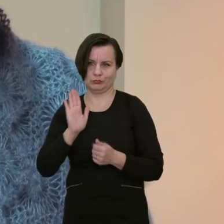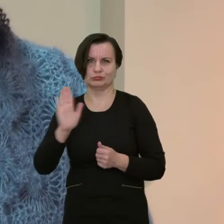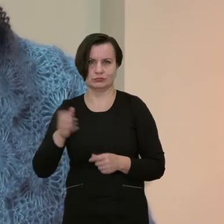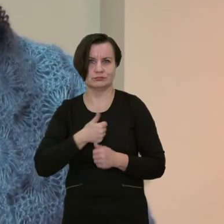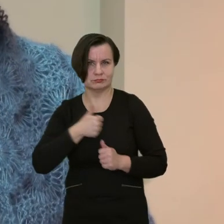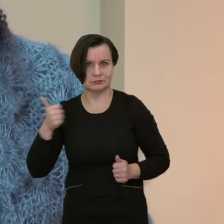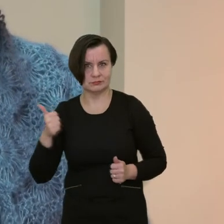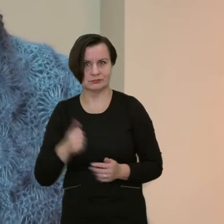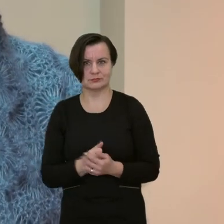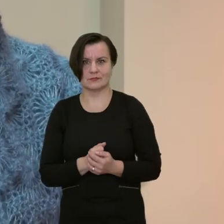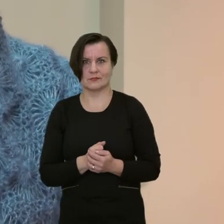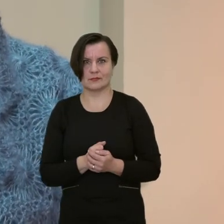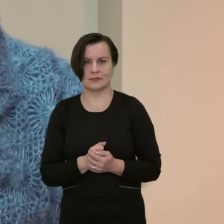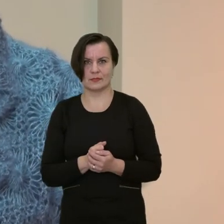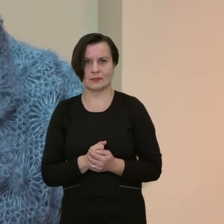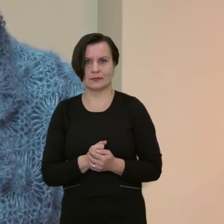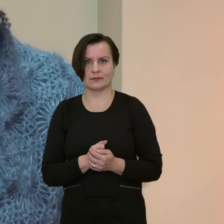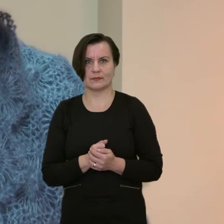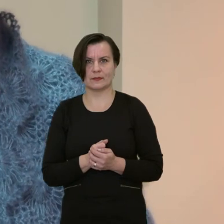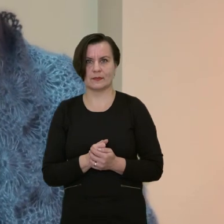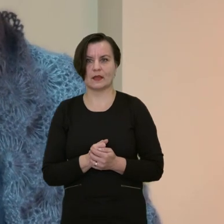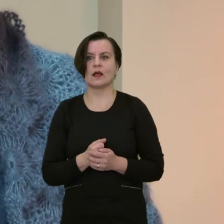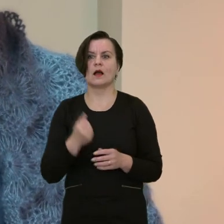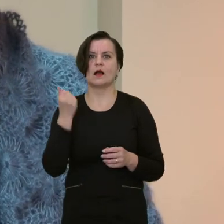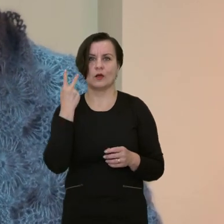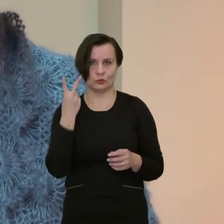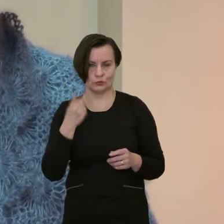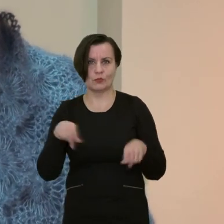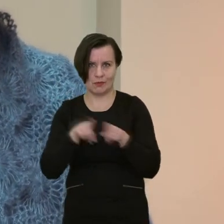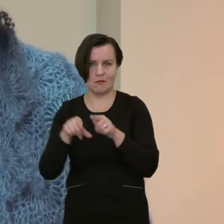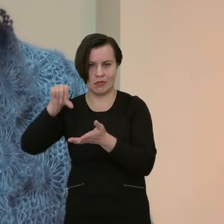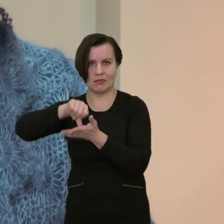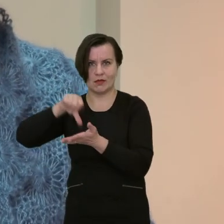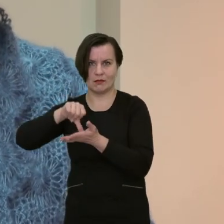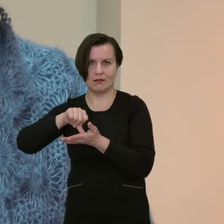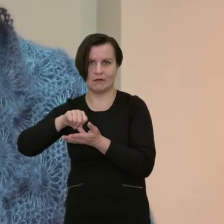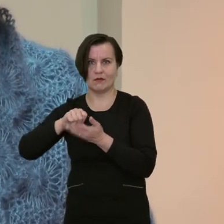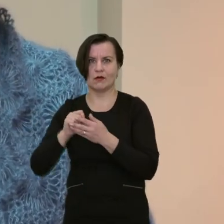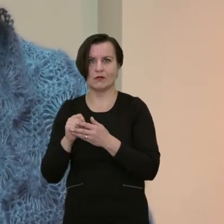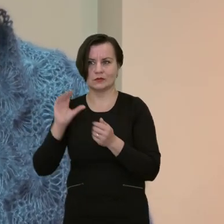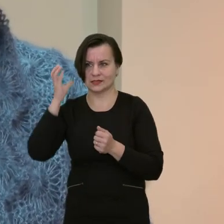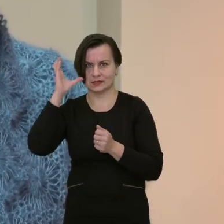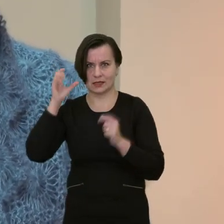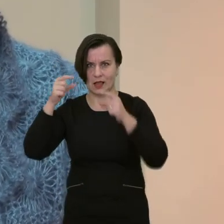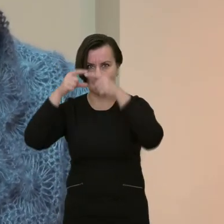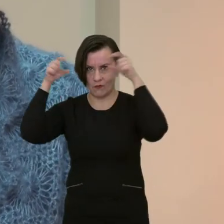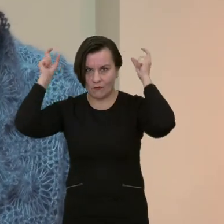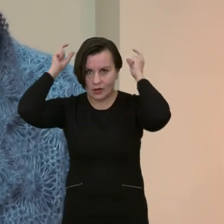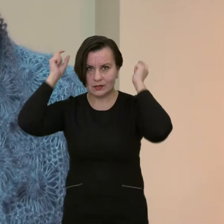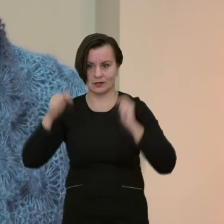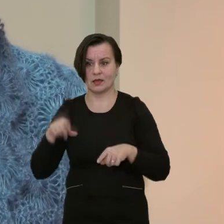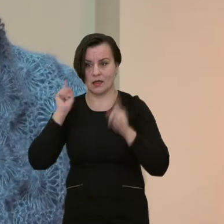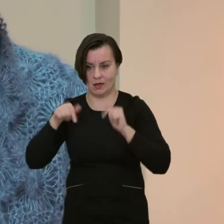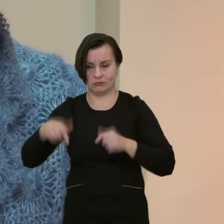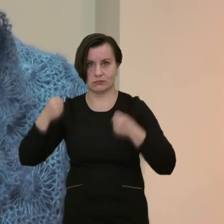perspektyvus, nu, pora vėl dalyvaus sidabro vainike, tikimės, jeigu laimėsim čia